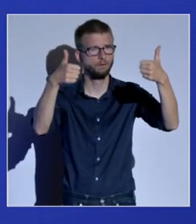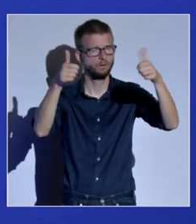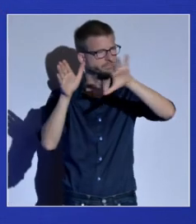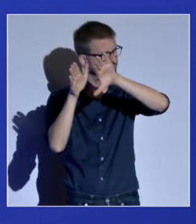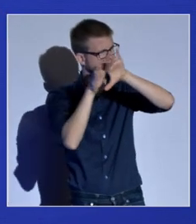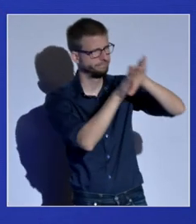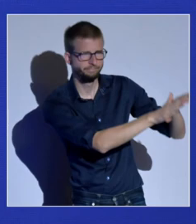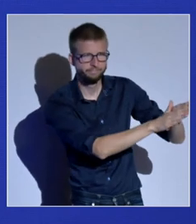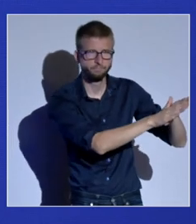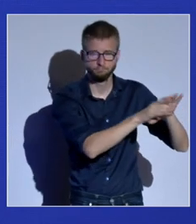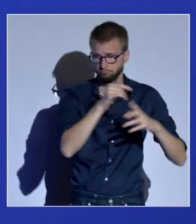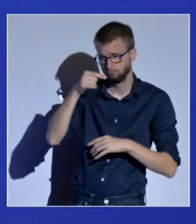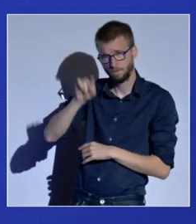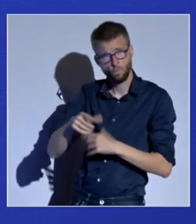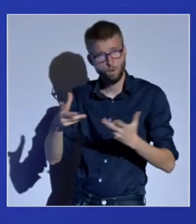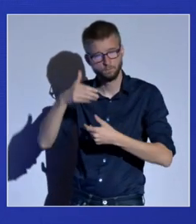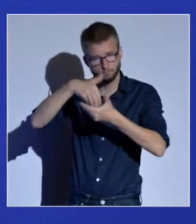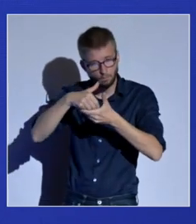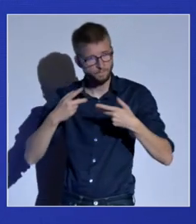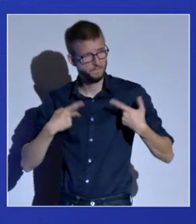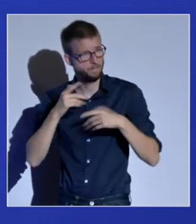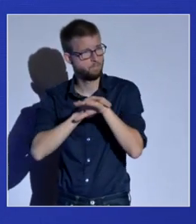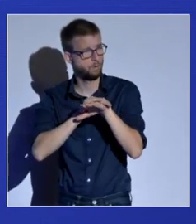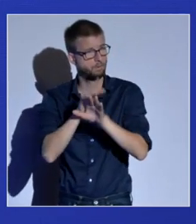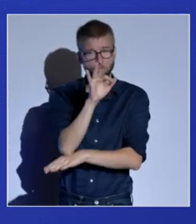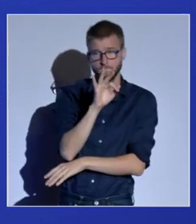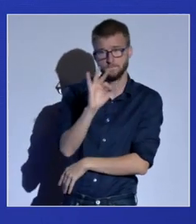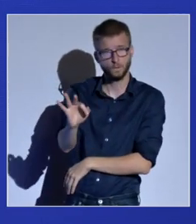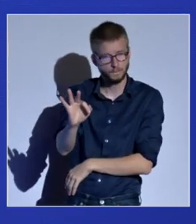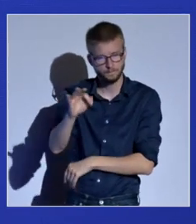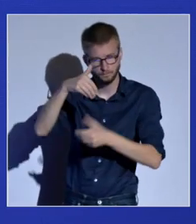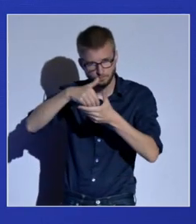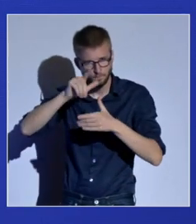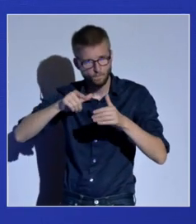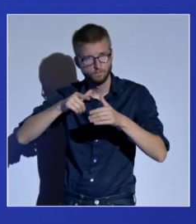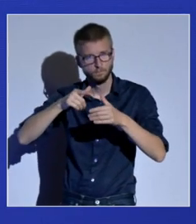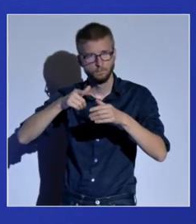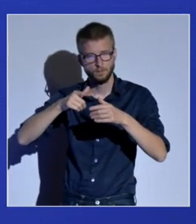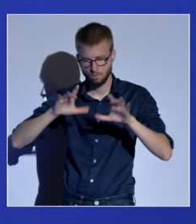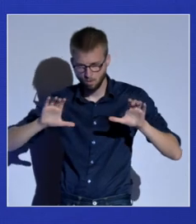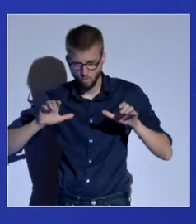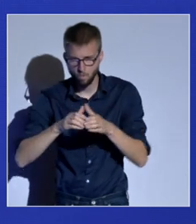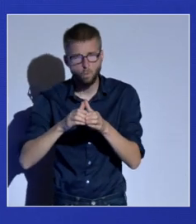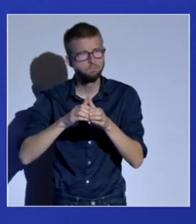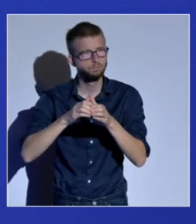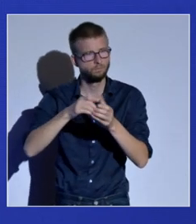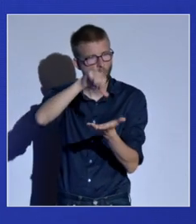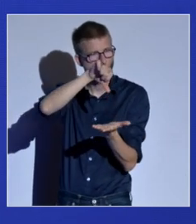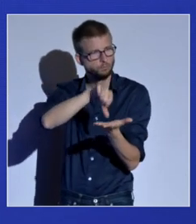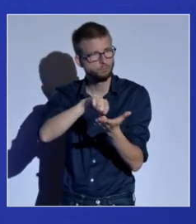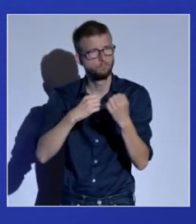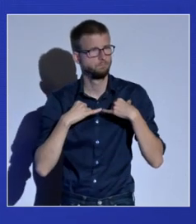au centre de la vie politique française, une formation et un socle puissant. Ça a été un